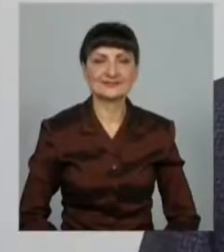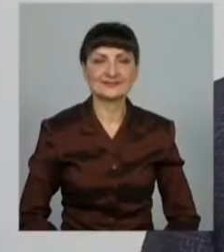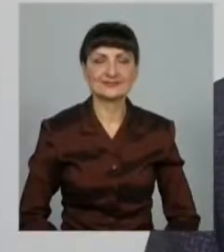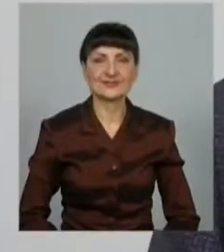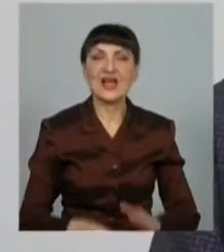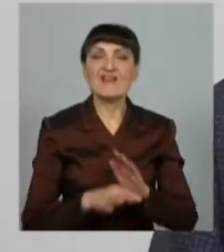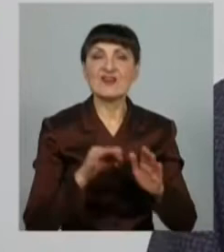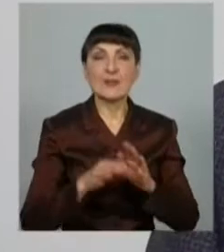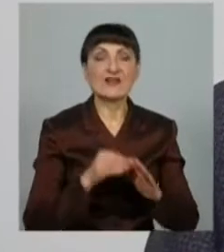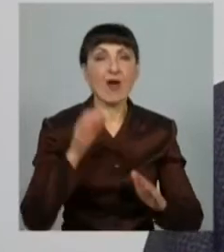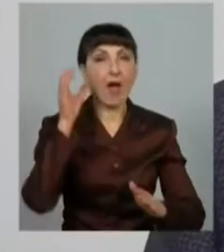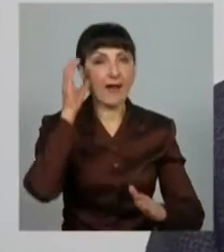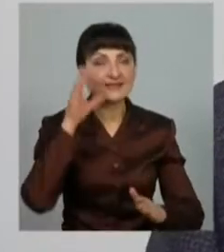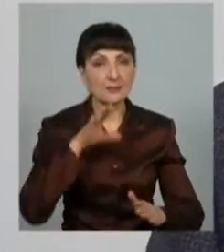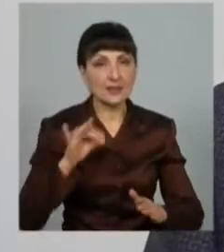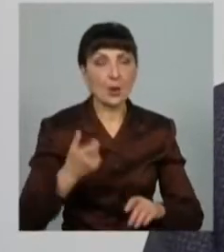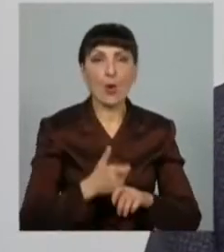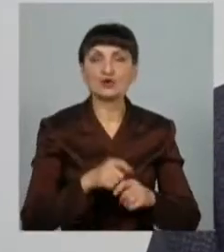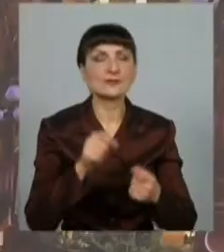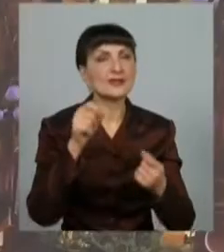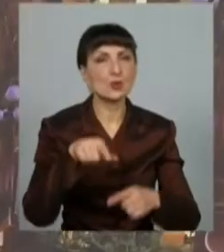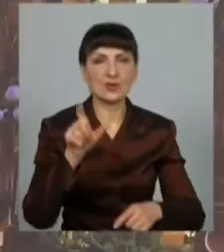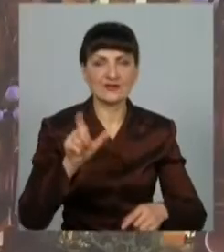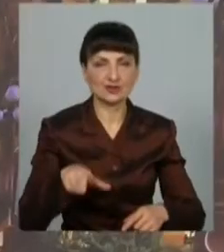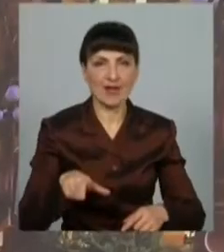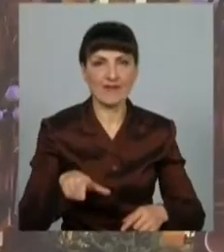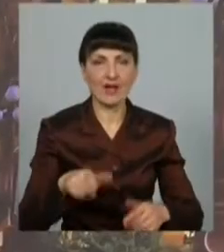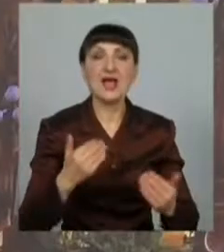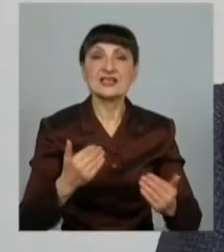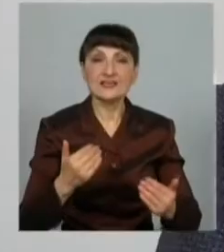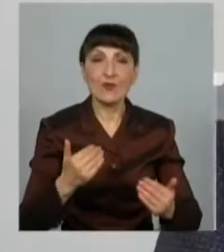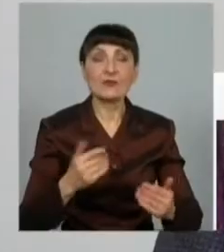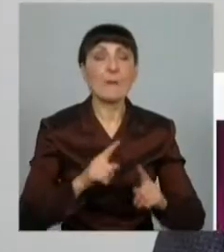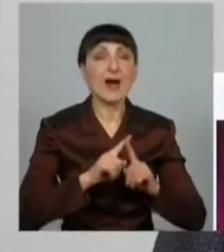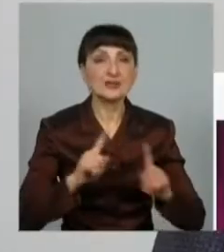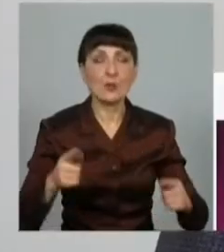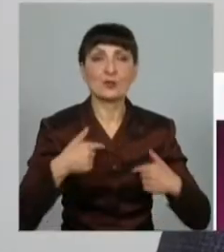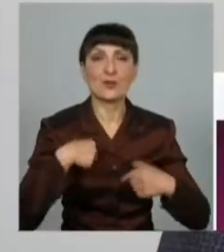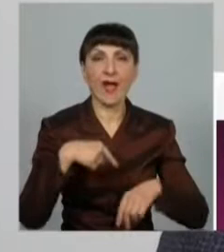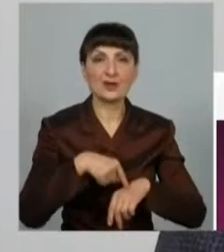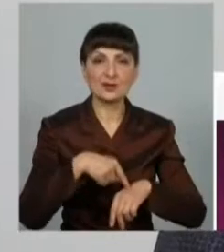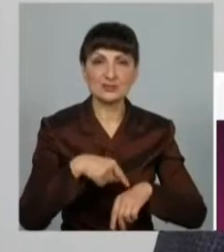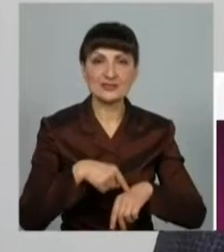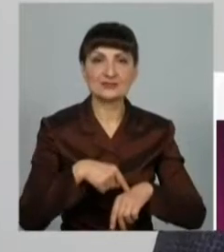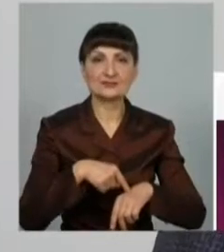Выборы в академике очень достойного человека. Сегодня как-то по-особенному я ощутил